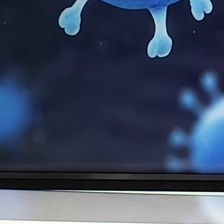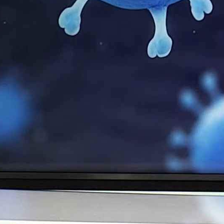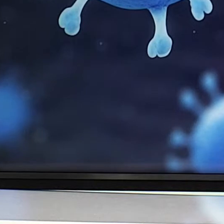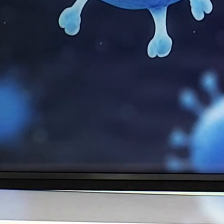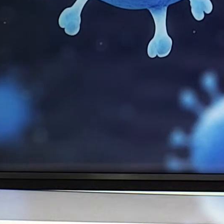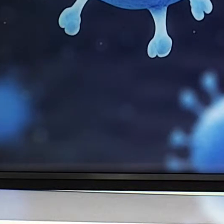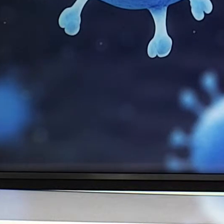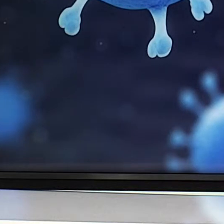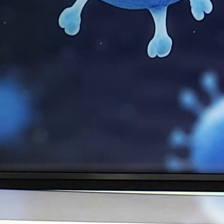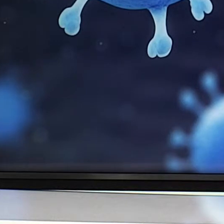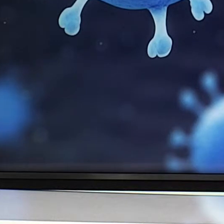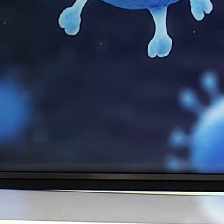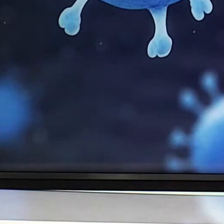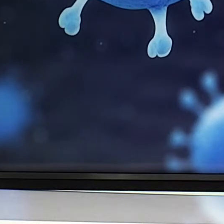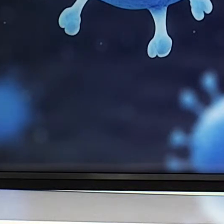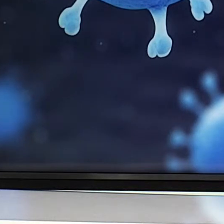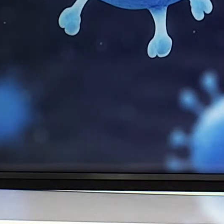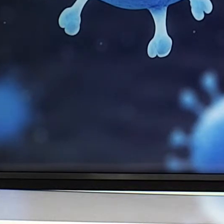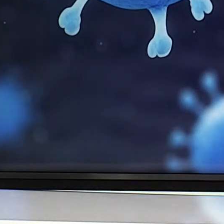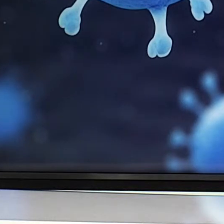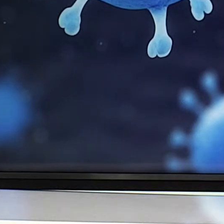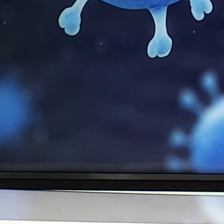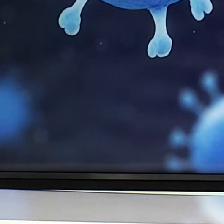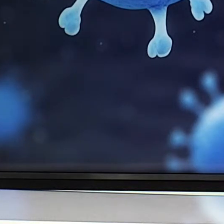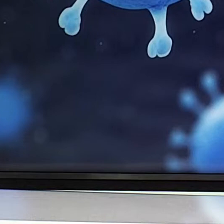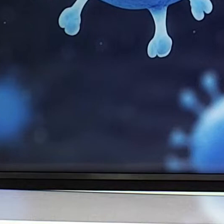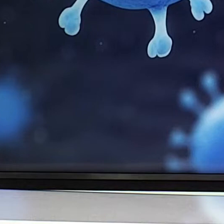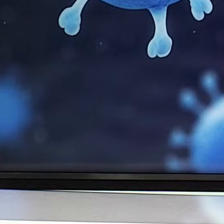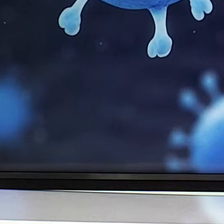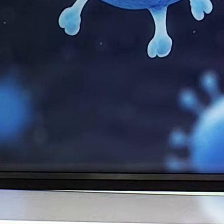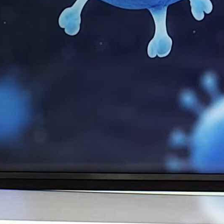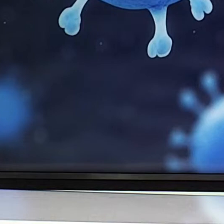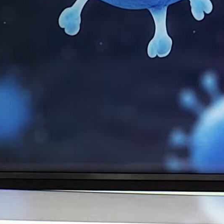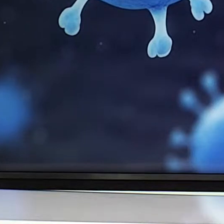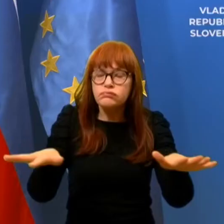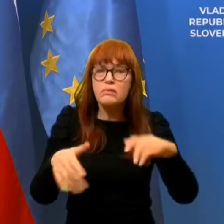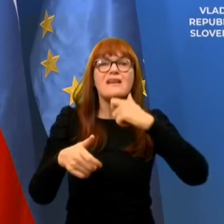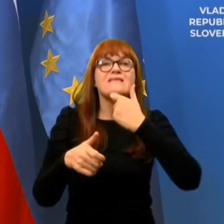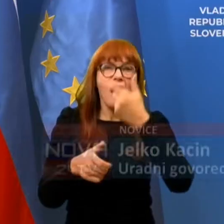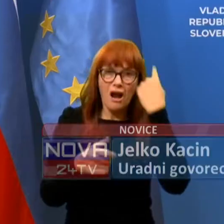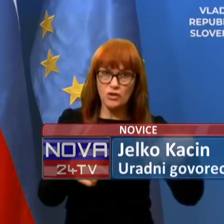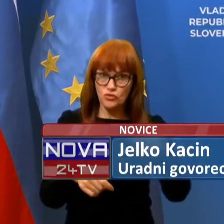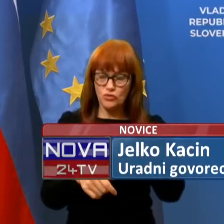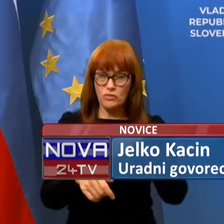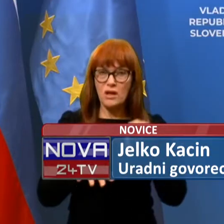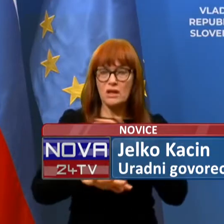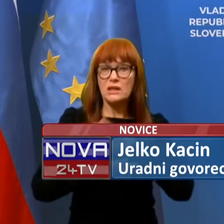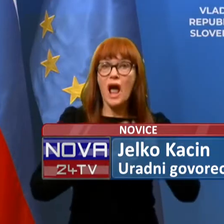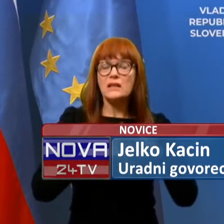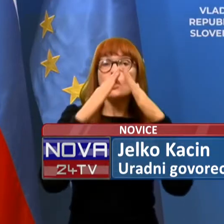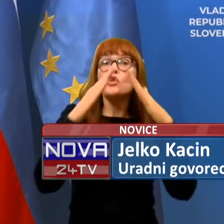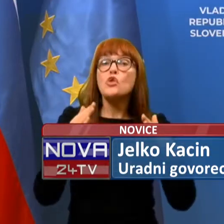družino, socialne zadeve in enake možnosti Janez Cigler Kralj. Poglejmo. Ta teden so nam v